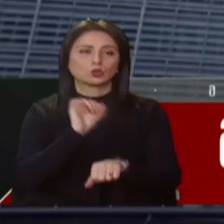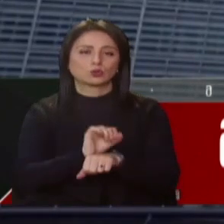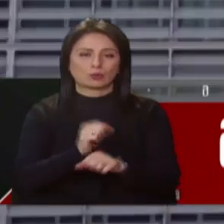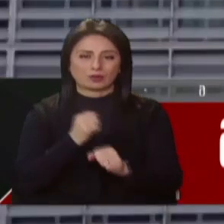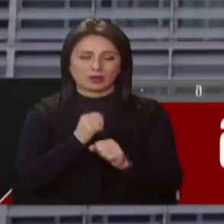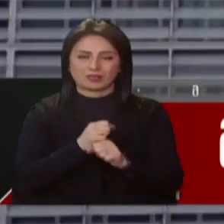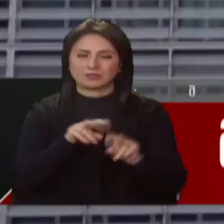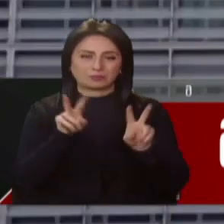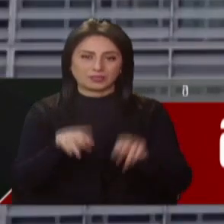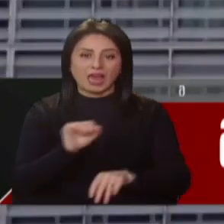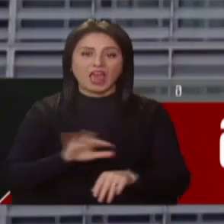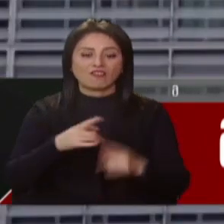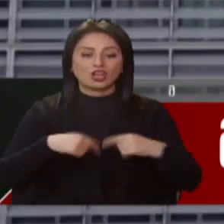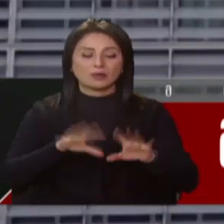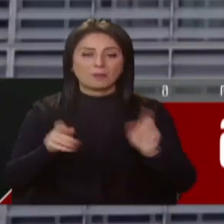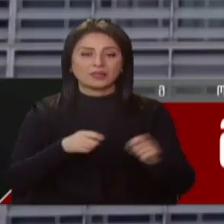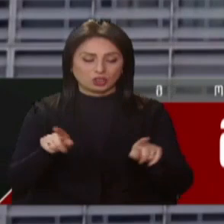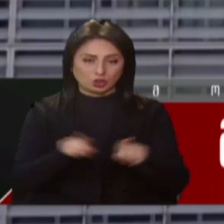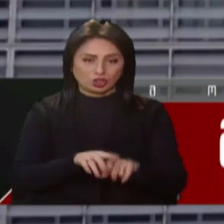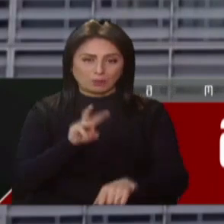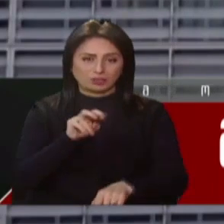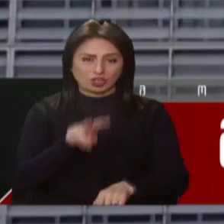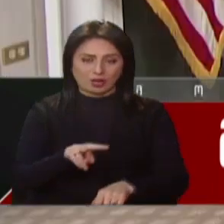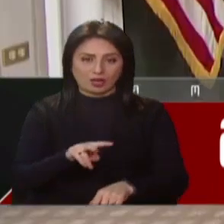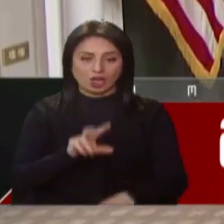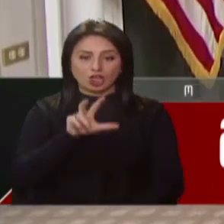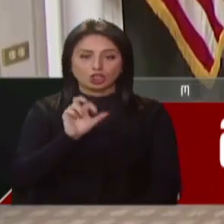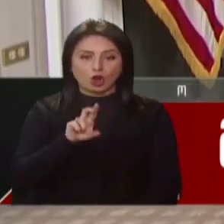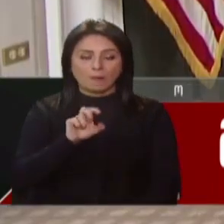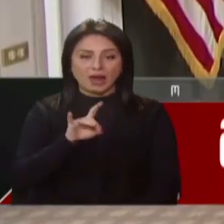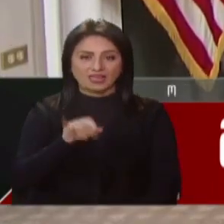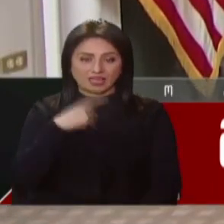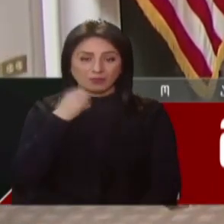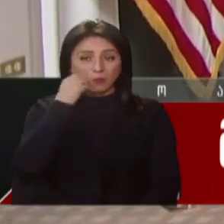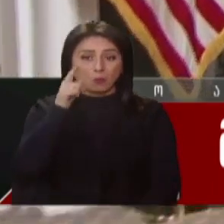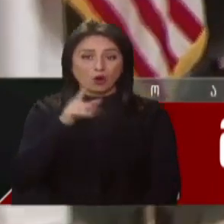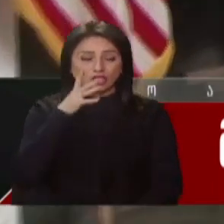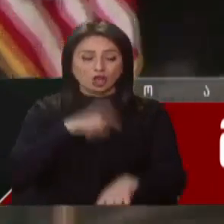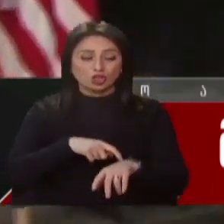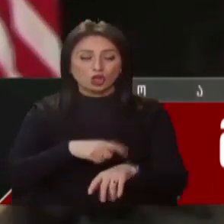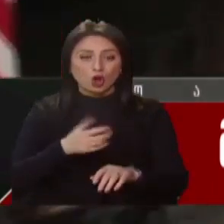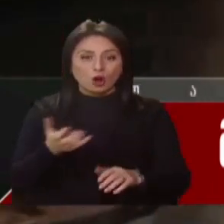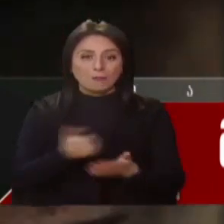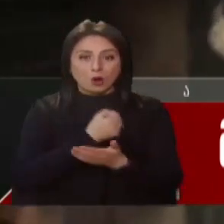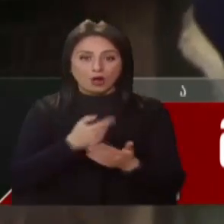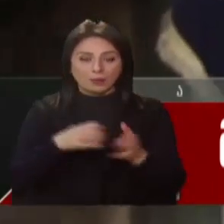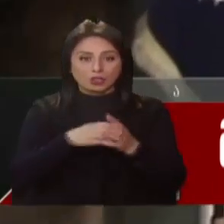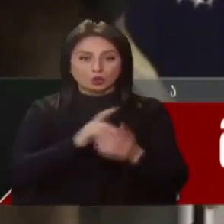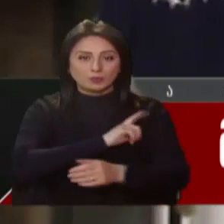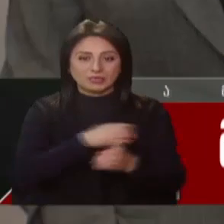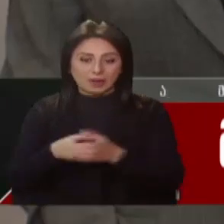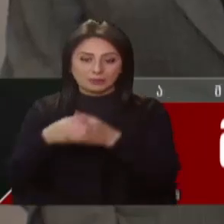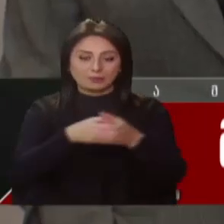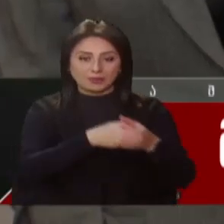шецхотис гамоцхадебас Европули сабчос президентба Шарл Мишелма. Чо Байдени шепасэбит ки Московс дроис могэба да залебис гадачгупэба